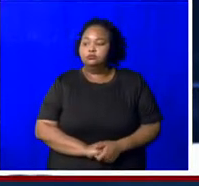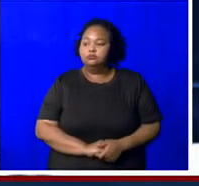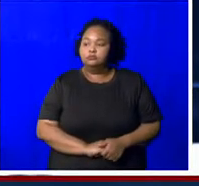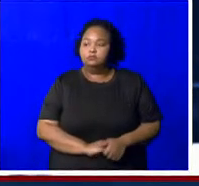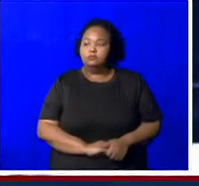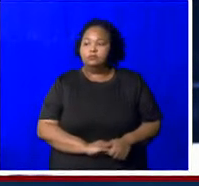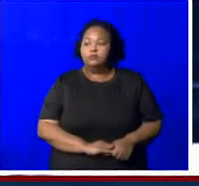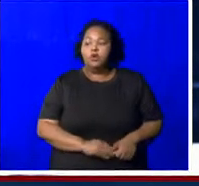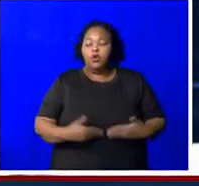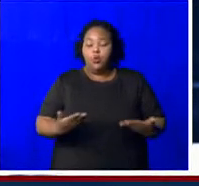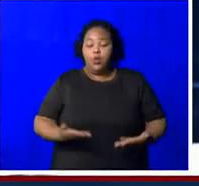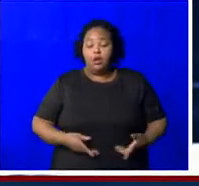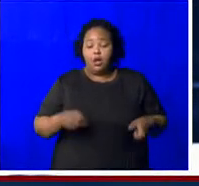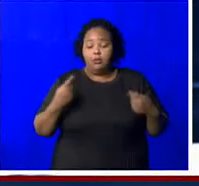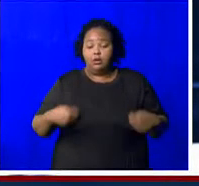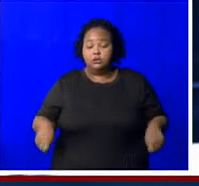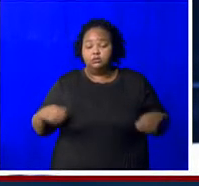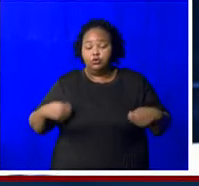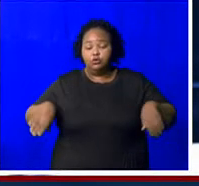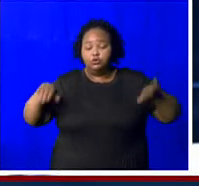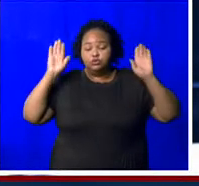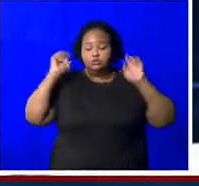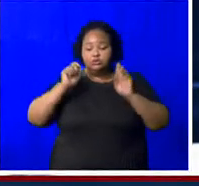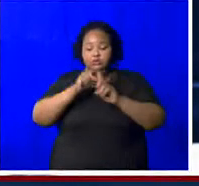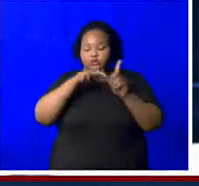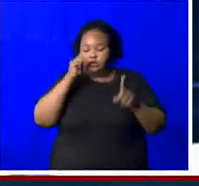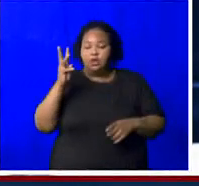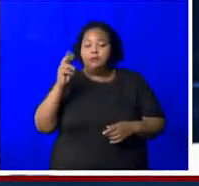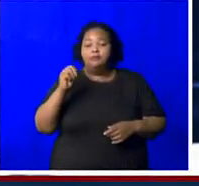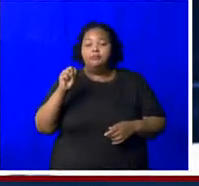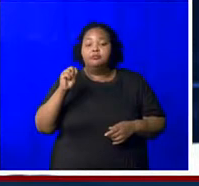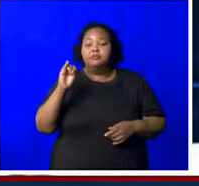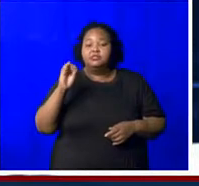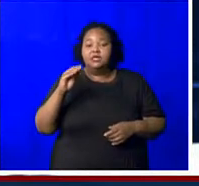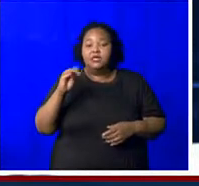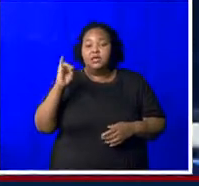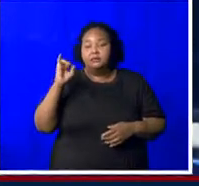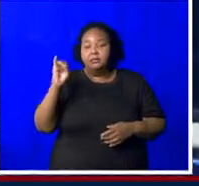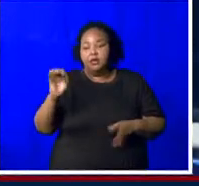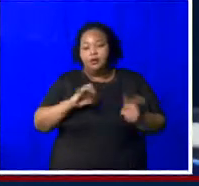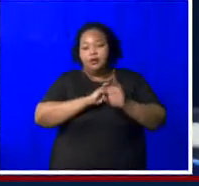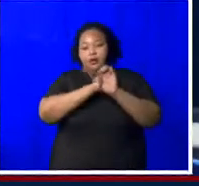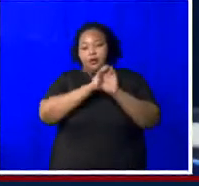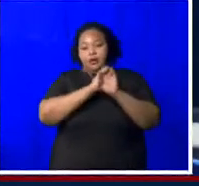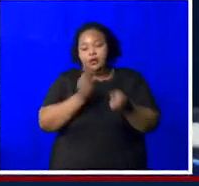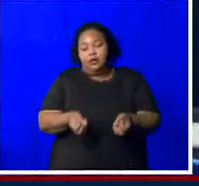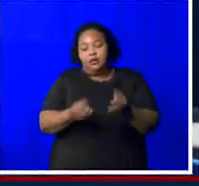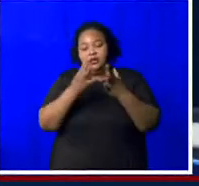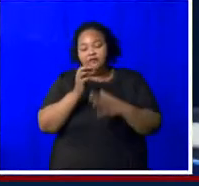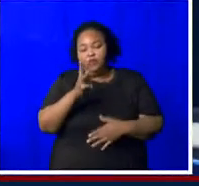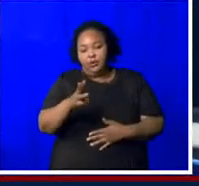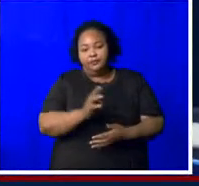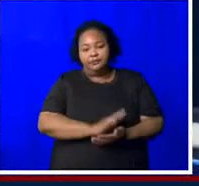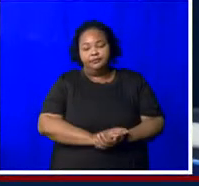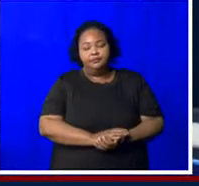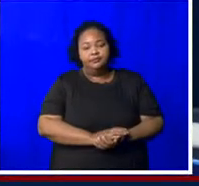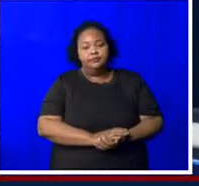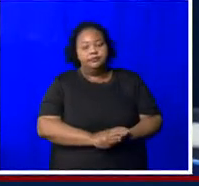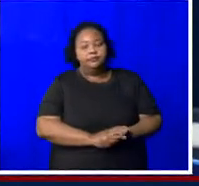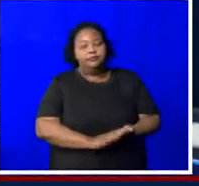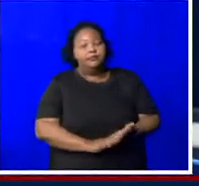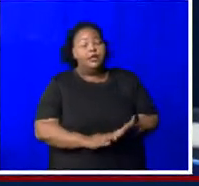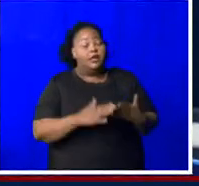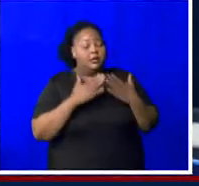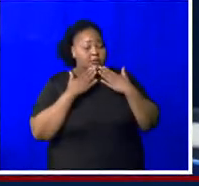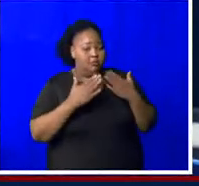Malangeni lamahle phathizwe umsibi so mengemumo kuwetfulela tona temidlalo ndlondlo asibonge inkosi iphindze sivusele kwemaswati emakhaya